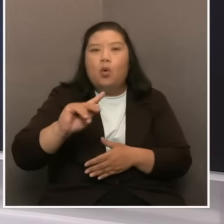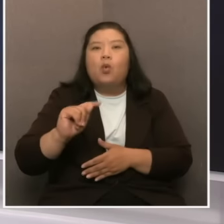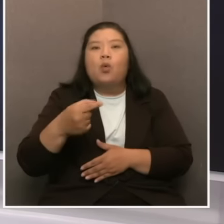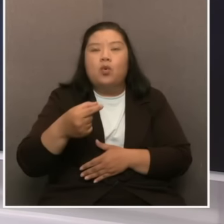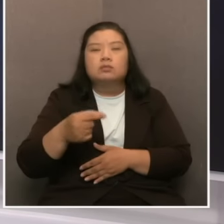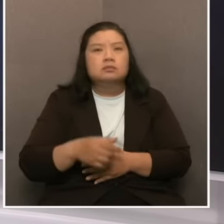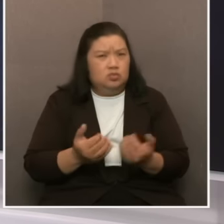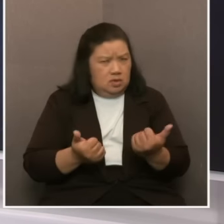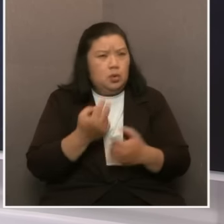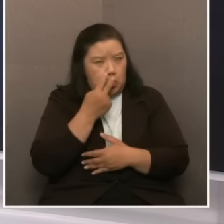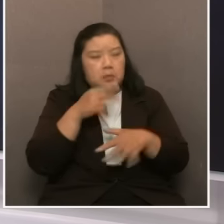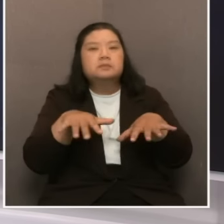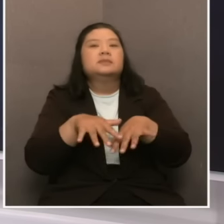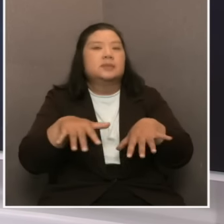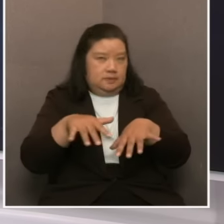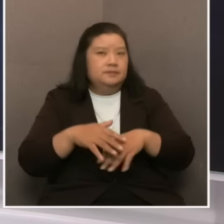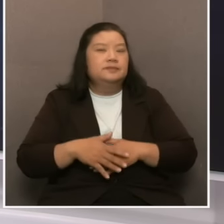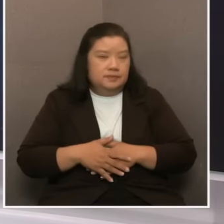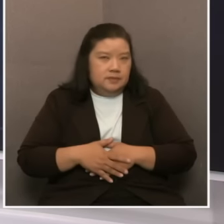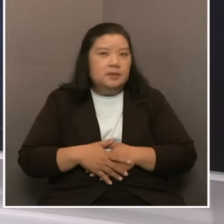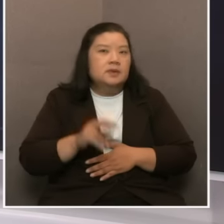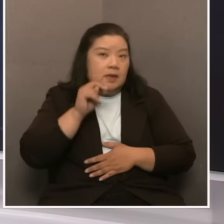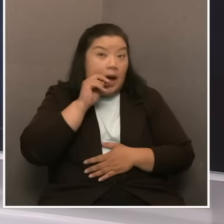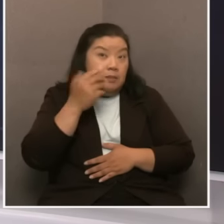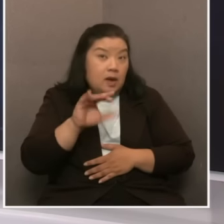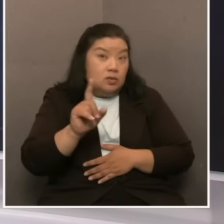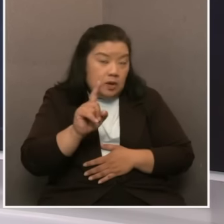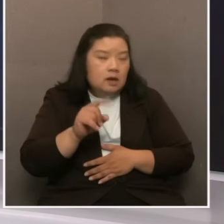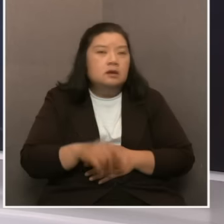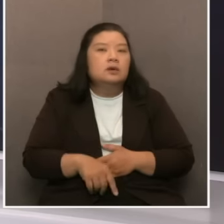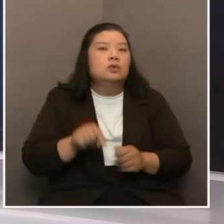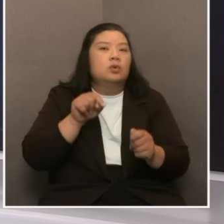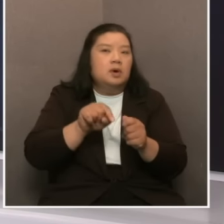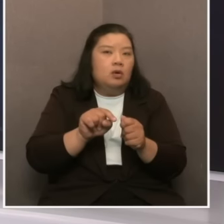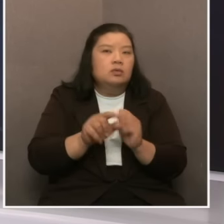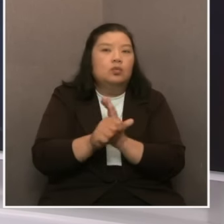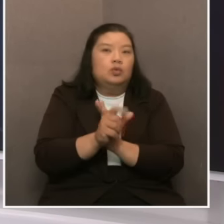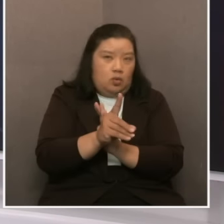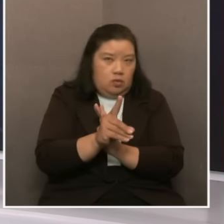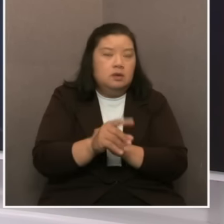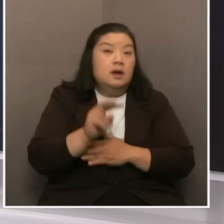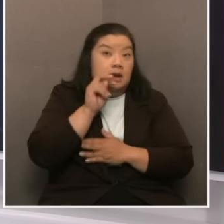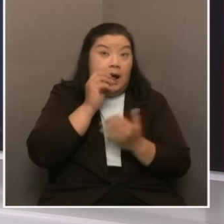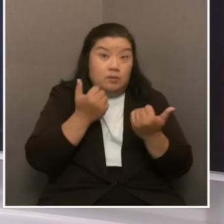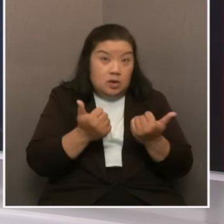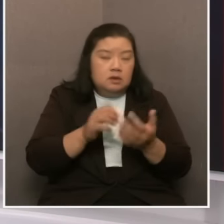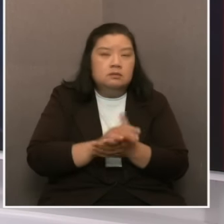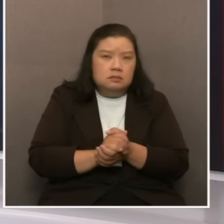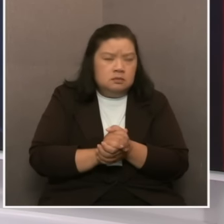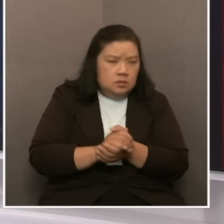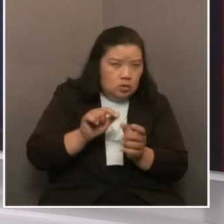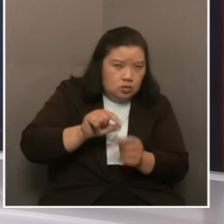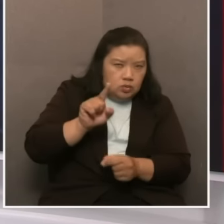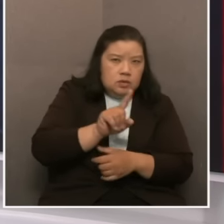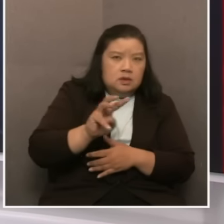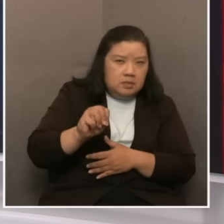ปกติแนวโ้มก็ลดลงสถานีที่อเภอมืองจงหวดอุดอนทานีระดับน้ำตอนนี้ 1 เมตร 79 เม